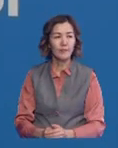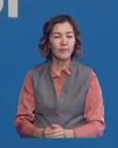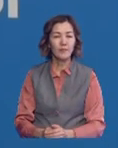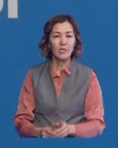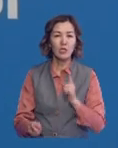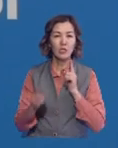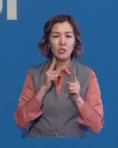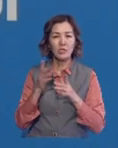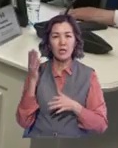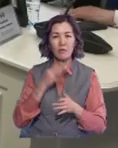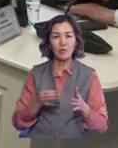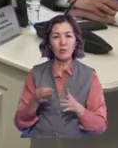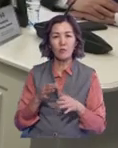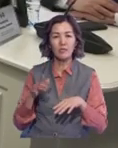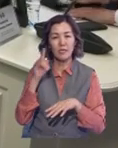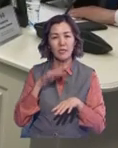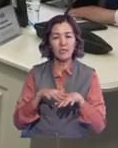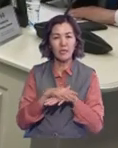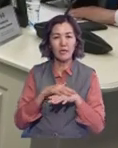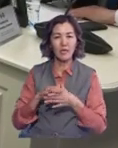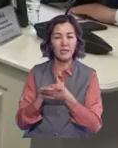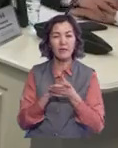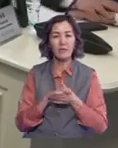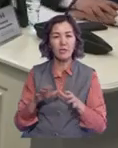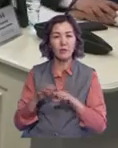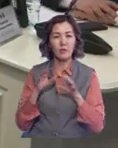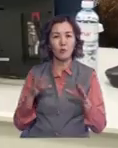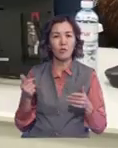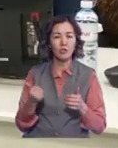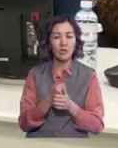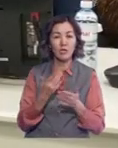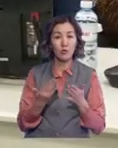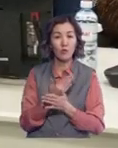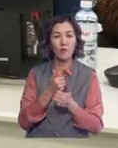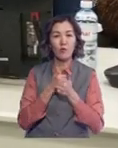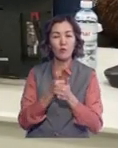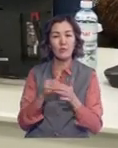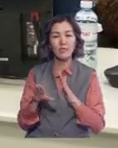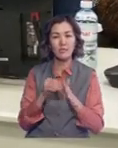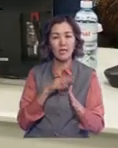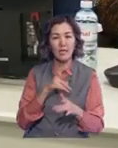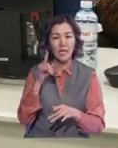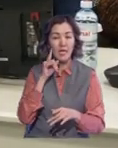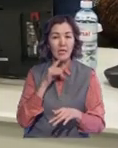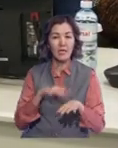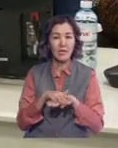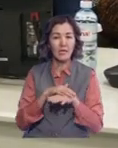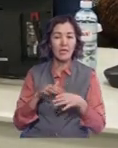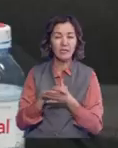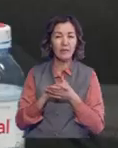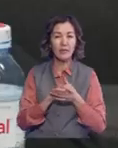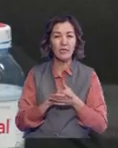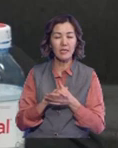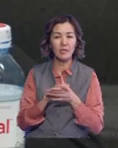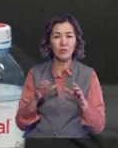Жиында Алматы облысы Қазақстан халқы ассамблеясы кеңес төрағасының жаңа орынбасары сайланды. Айта кетейік, Қазақстан халқы ассамблеясының өңірлік